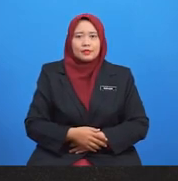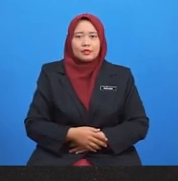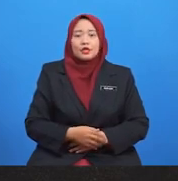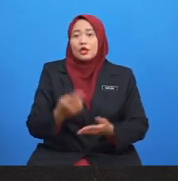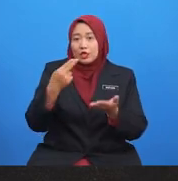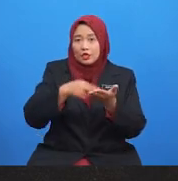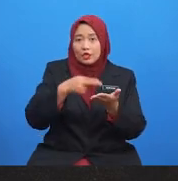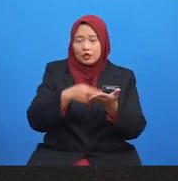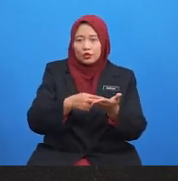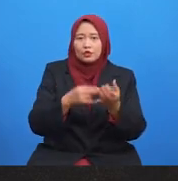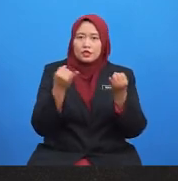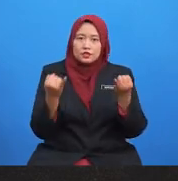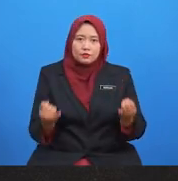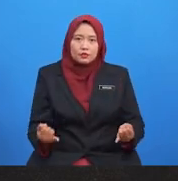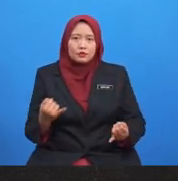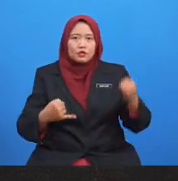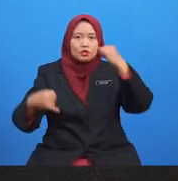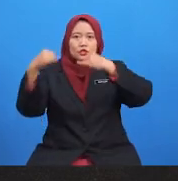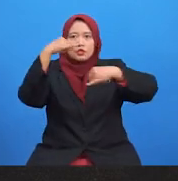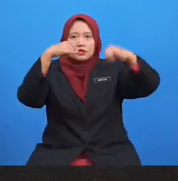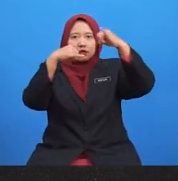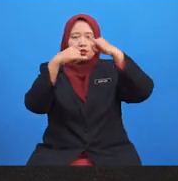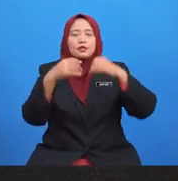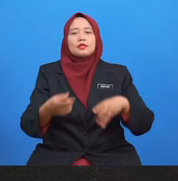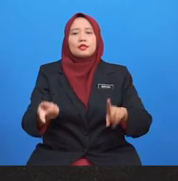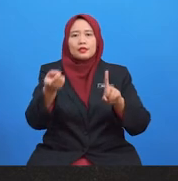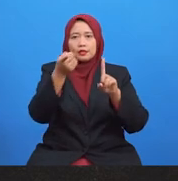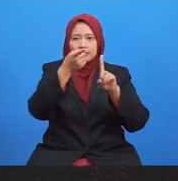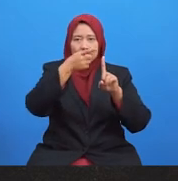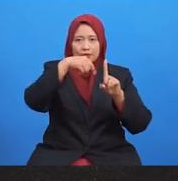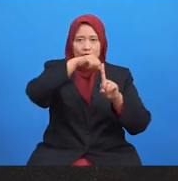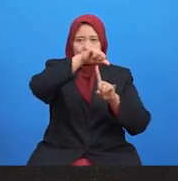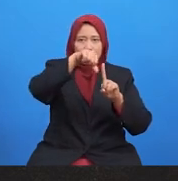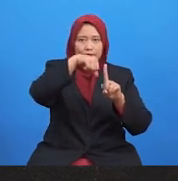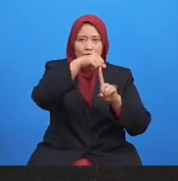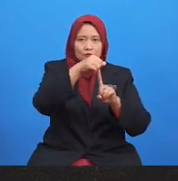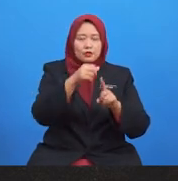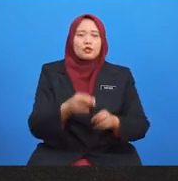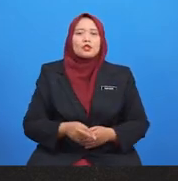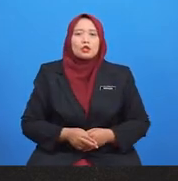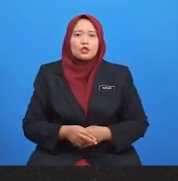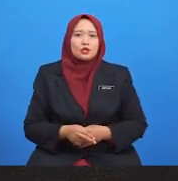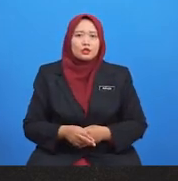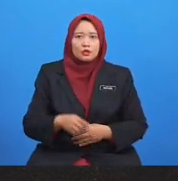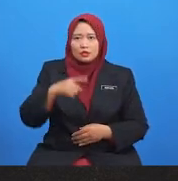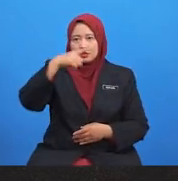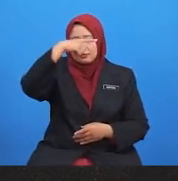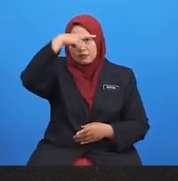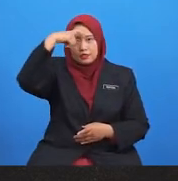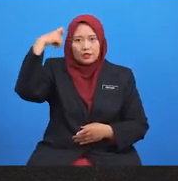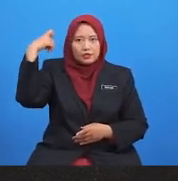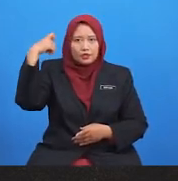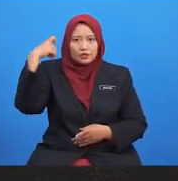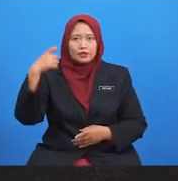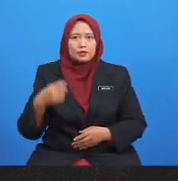Hitungkan isi padu janaan apabila rantau yang belurit itu dikisarkan melalui 360 darjah pada paksi X.